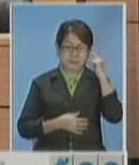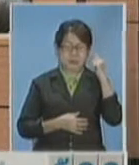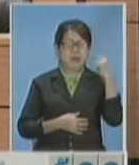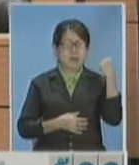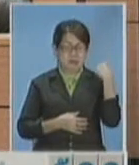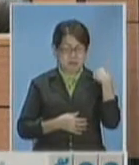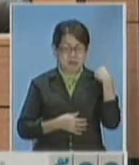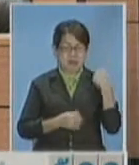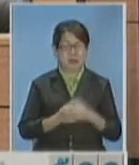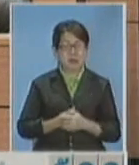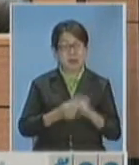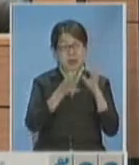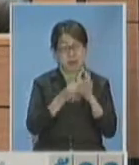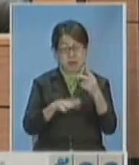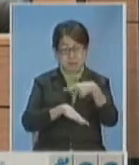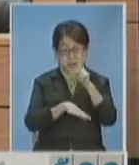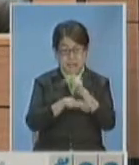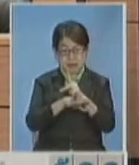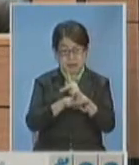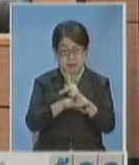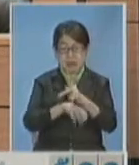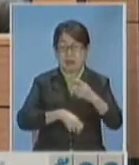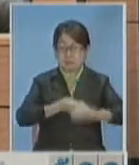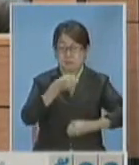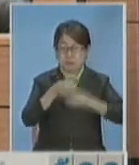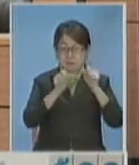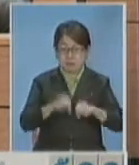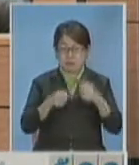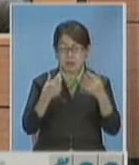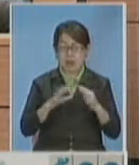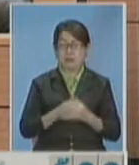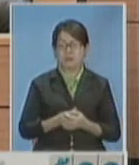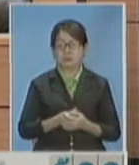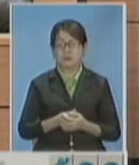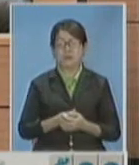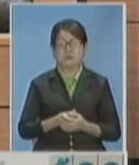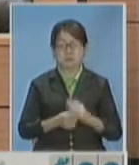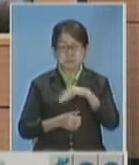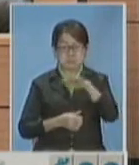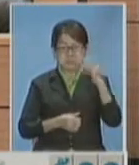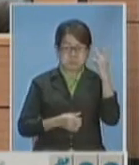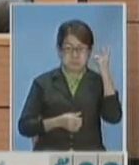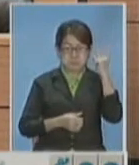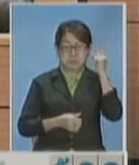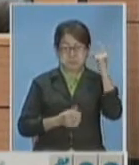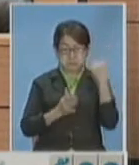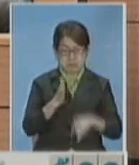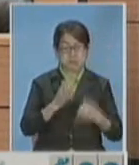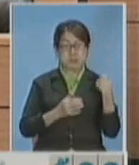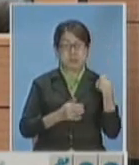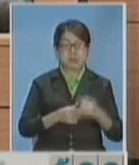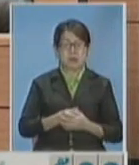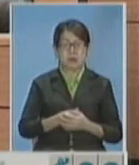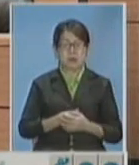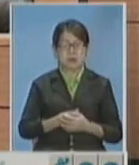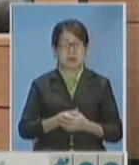ประเด็นที่ท่านประธานให้ความเห็นไปเมื่อสักครู่แล้วก็จะทำให้เกิดความเข้าใจคลาดเคลื่อน